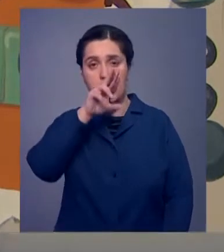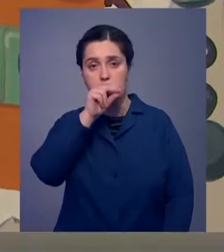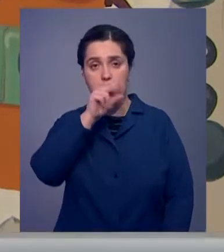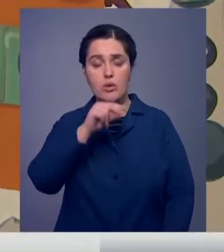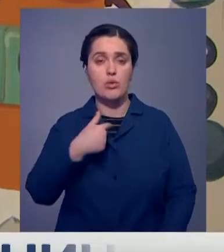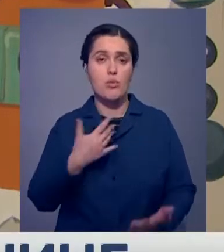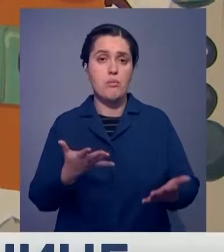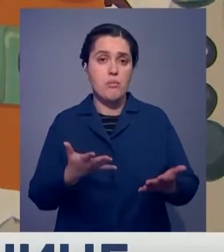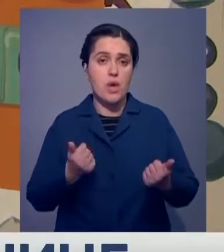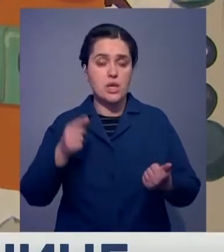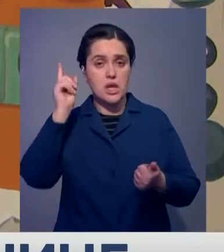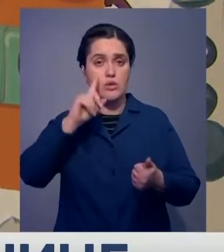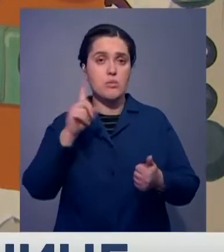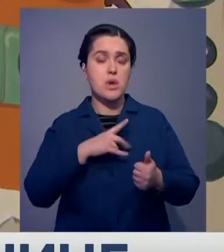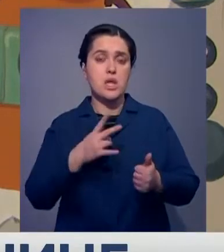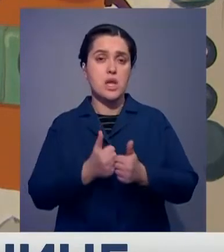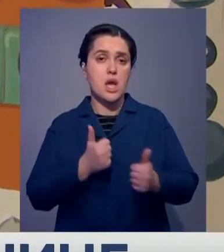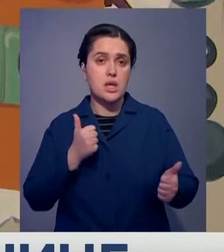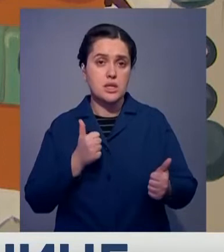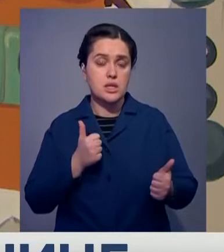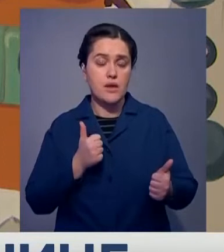знания, чтобы не отставать,